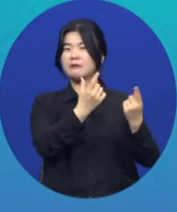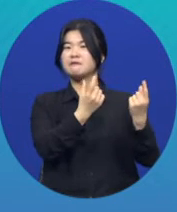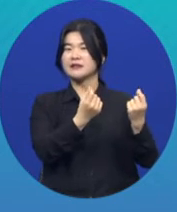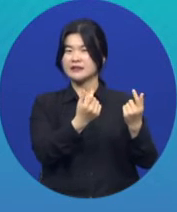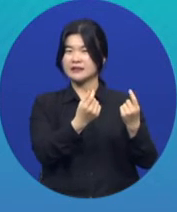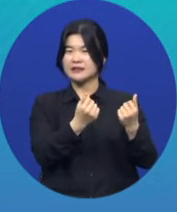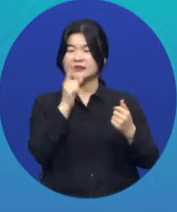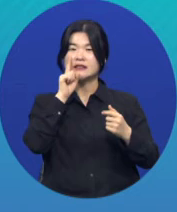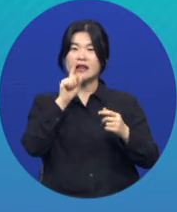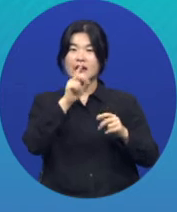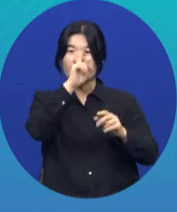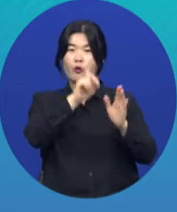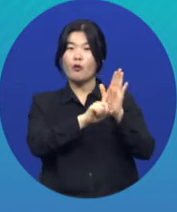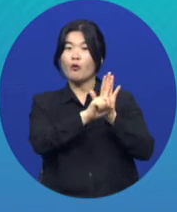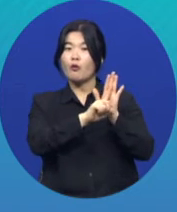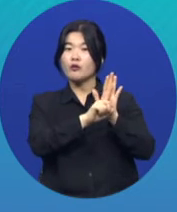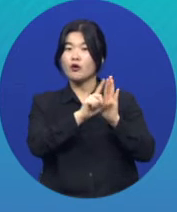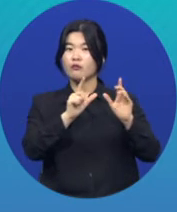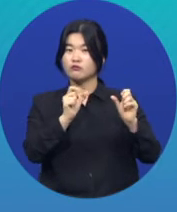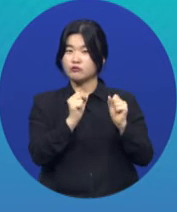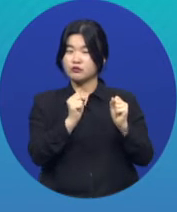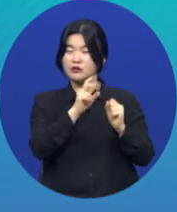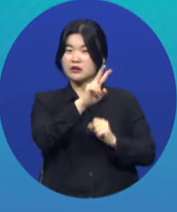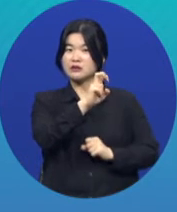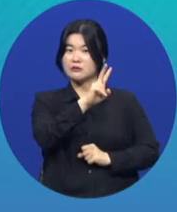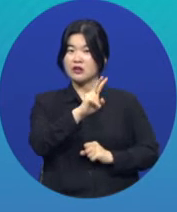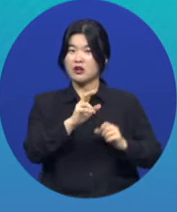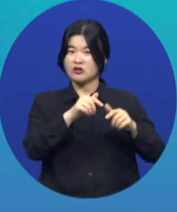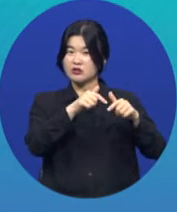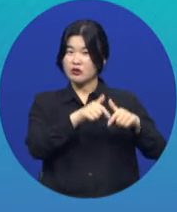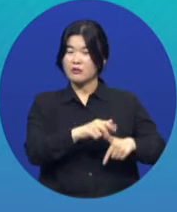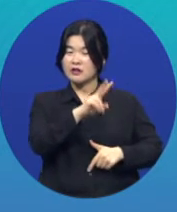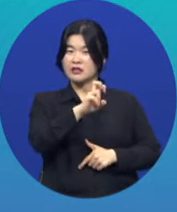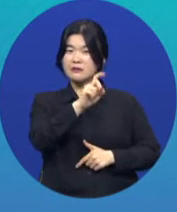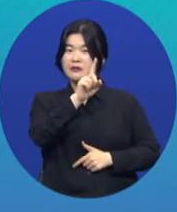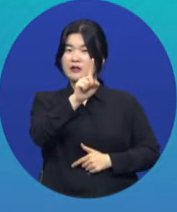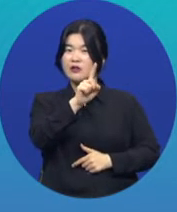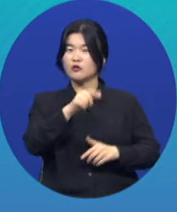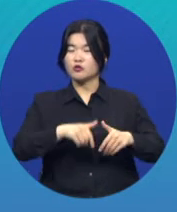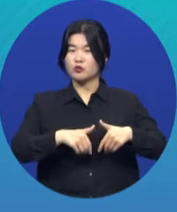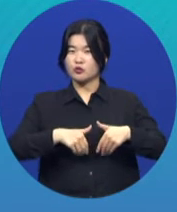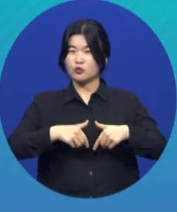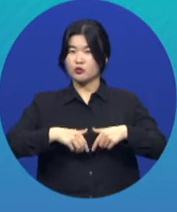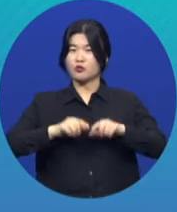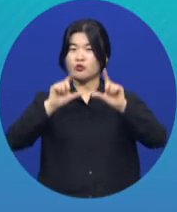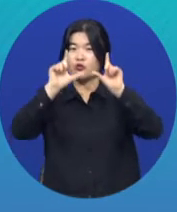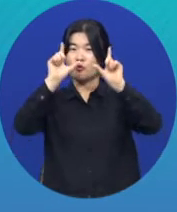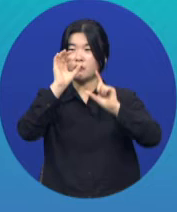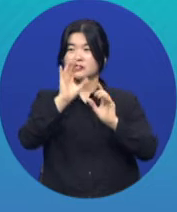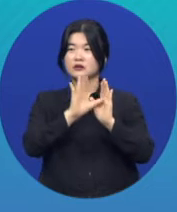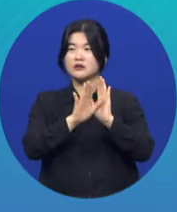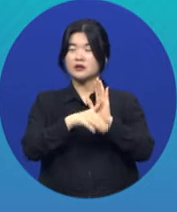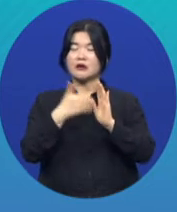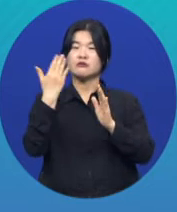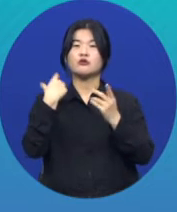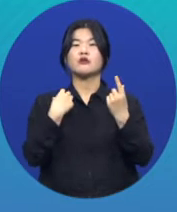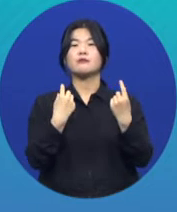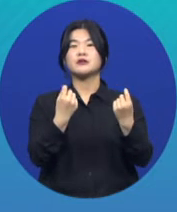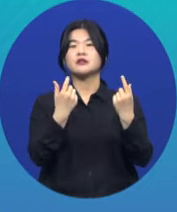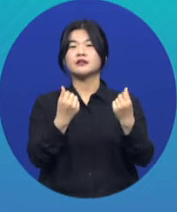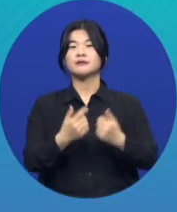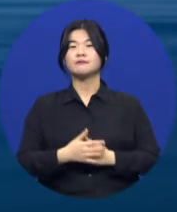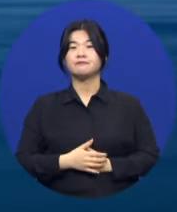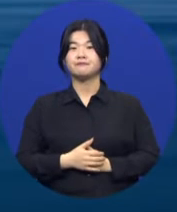있구요 내일 낮 최고기온은 북부지역 22도 서부지역 21도 동부지역 23 도로 예년기온을 회복하게